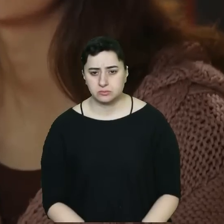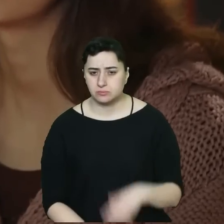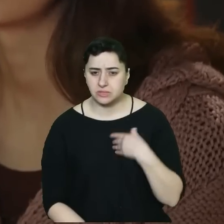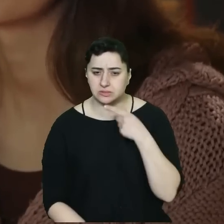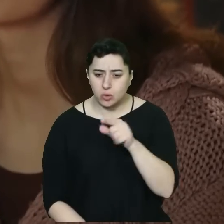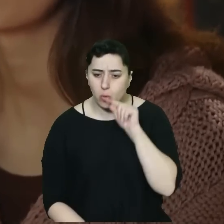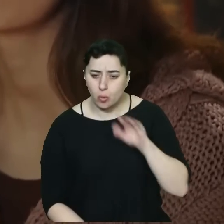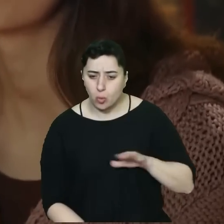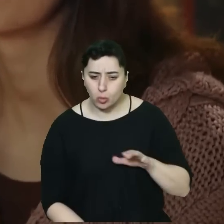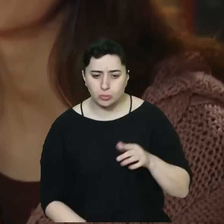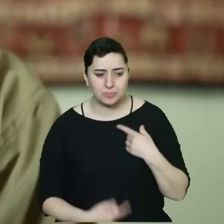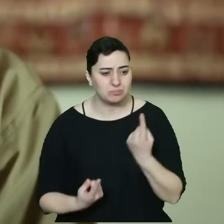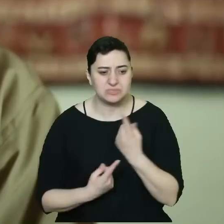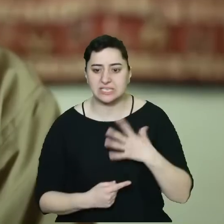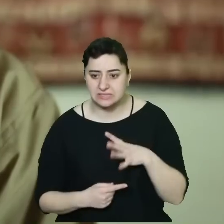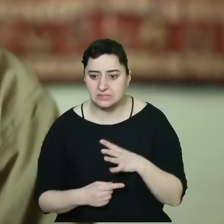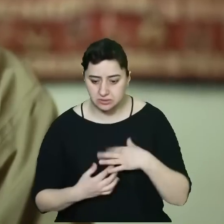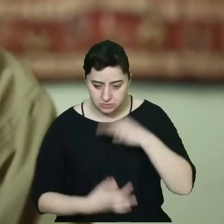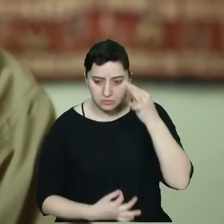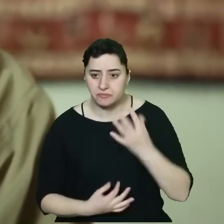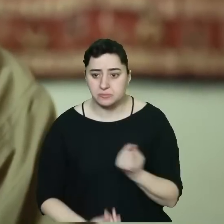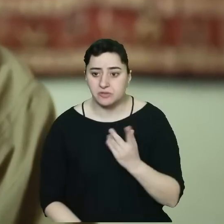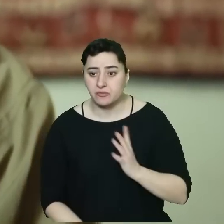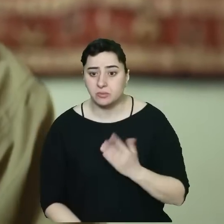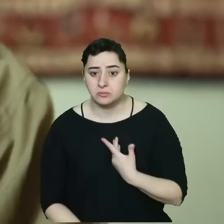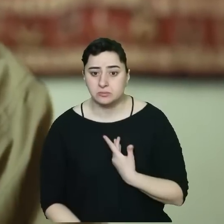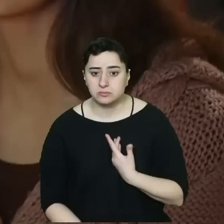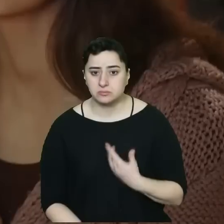Ben senin oğlundan bir şey umacak durumda mıyım?